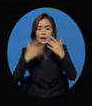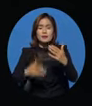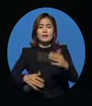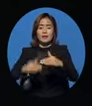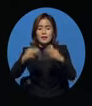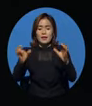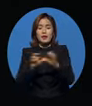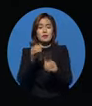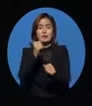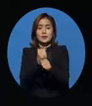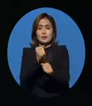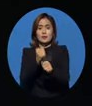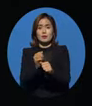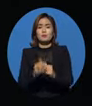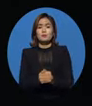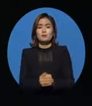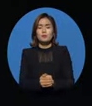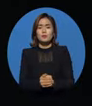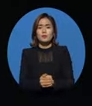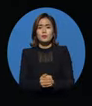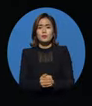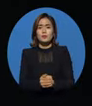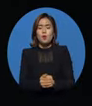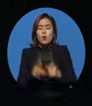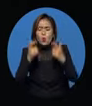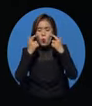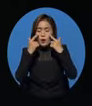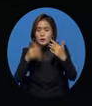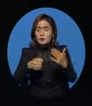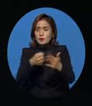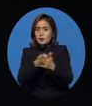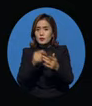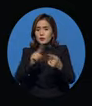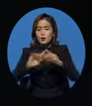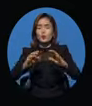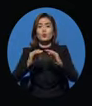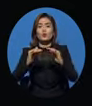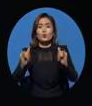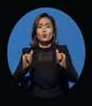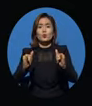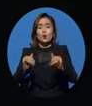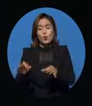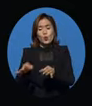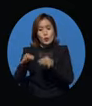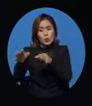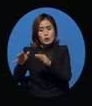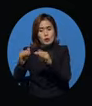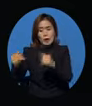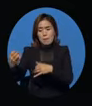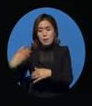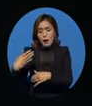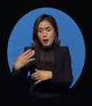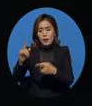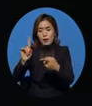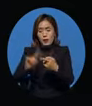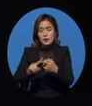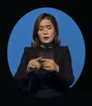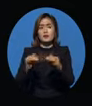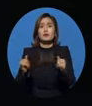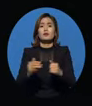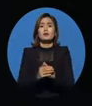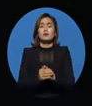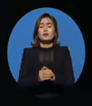만들겠습니다 본 종주의 가 결과라 하겠습니다 국민이 투기꾼 인지 다 하시는 분들은